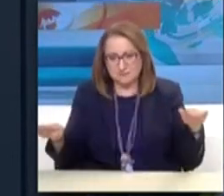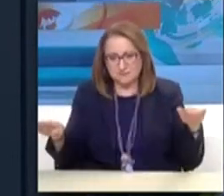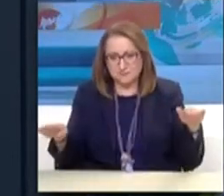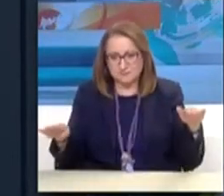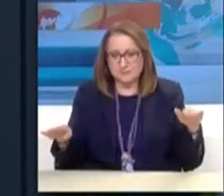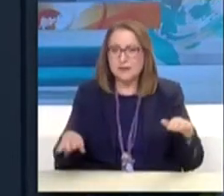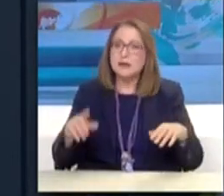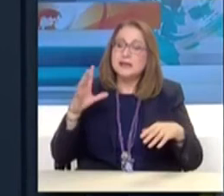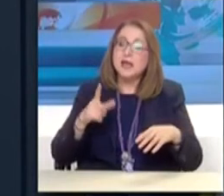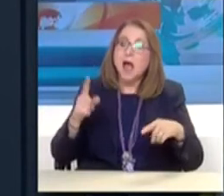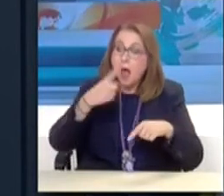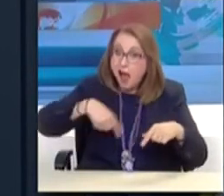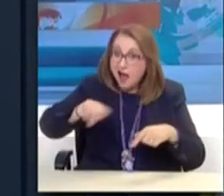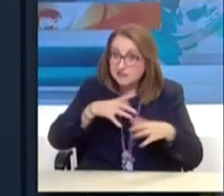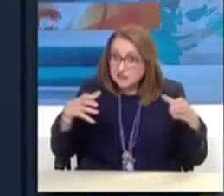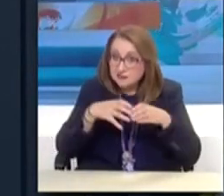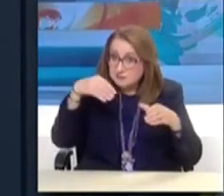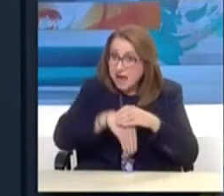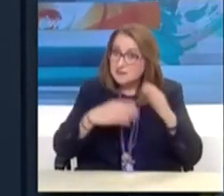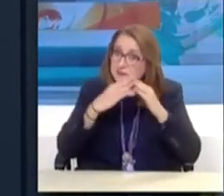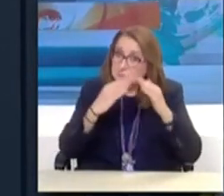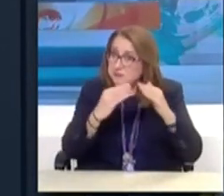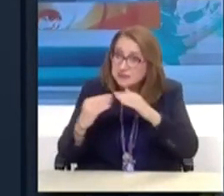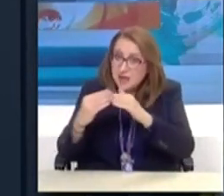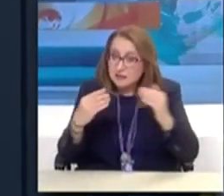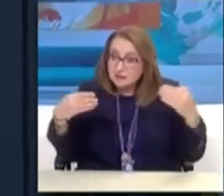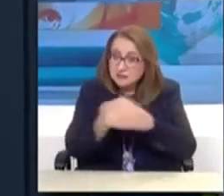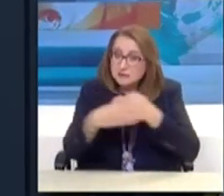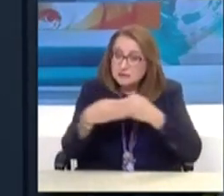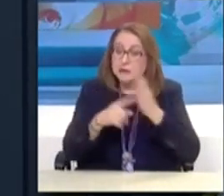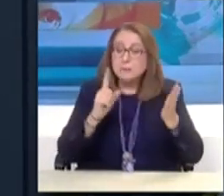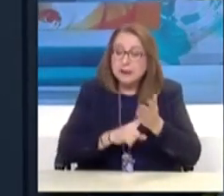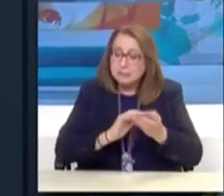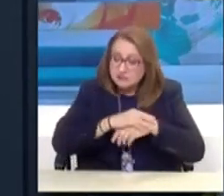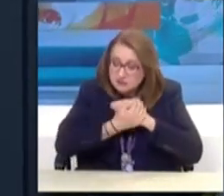τηρούνται όλοι οι κανόνες υγιεινής και αποστάσεων μεταξύ των προσώπων.